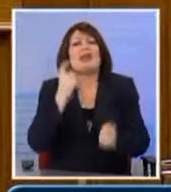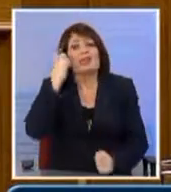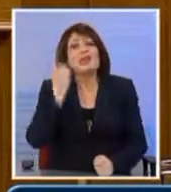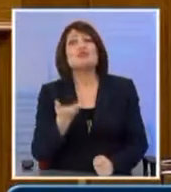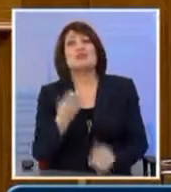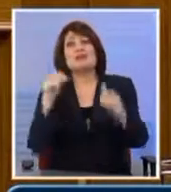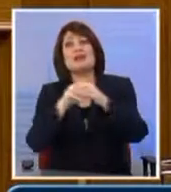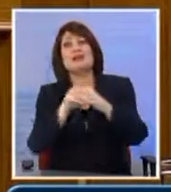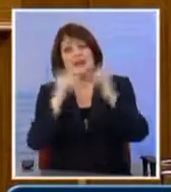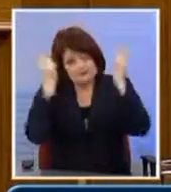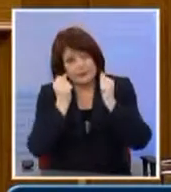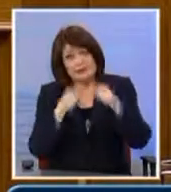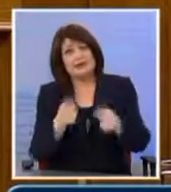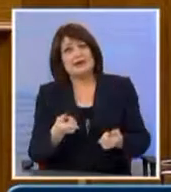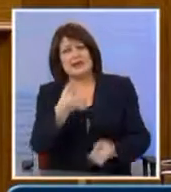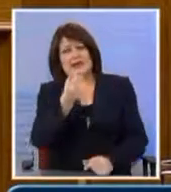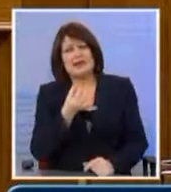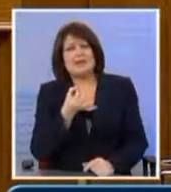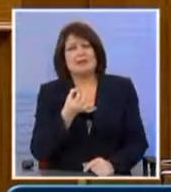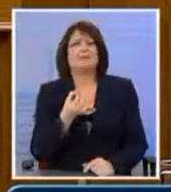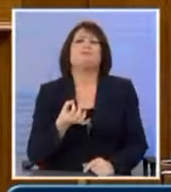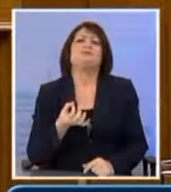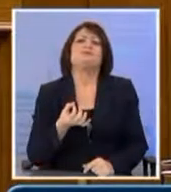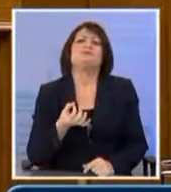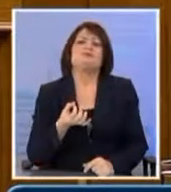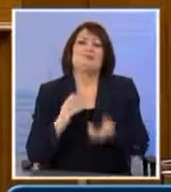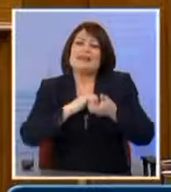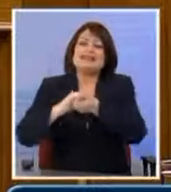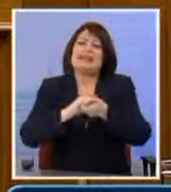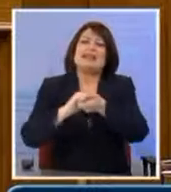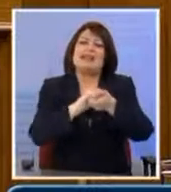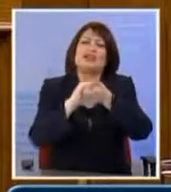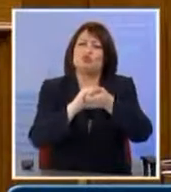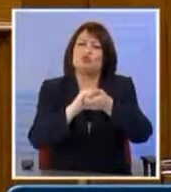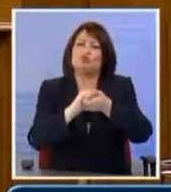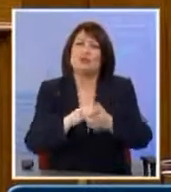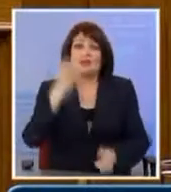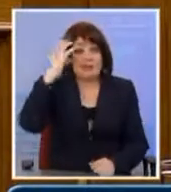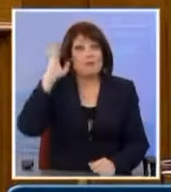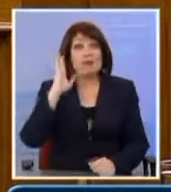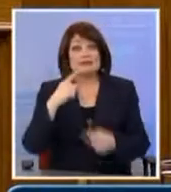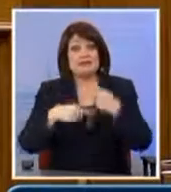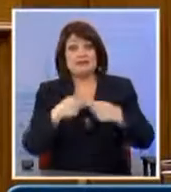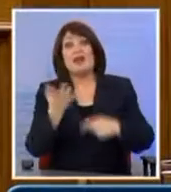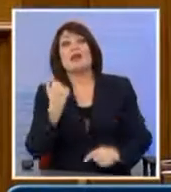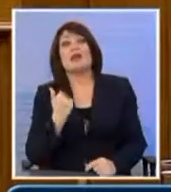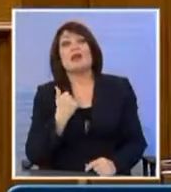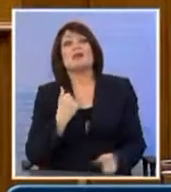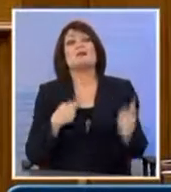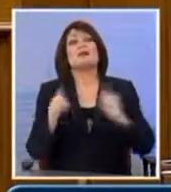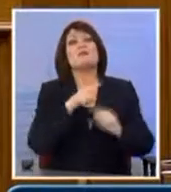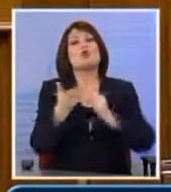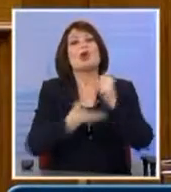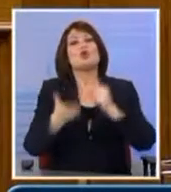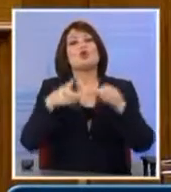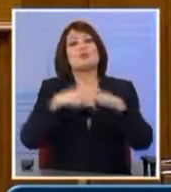για τις καταθέσεις? Μετά μίλησε για μαζικούς συνεταιρισμούς. Καλά, δεν θυμάται, δεν έχει εμπειρία. Ποιοι ρίξανε την Αγροτική